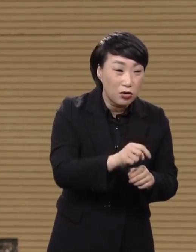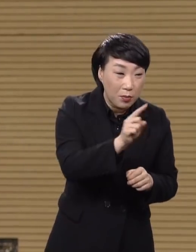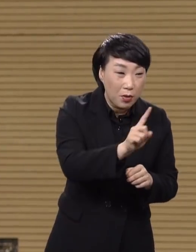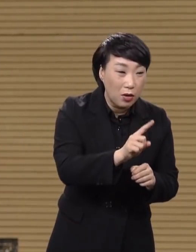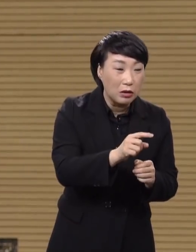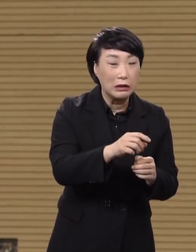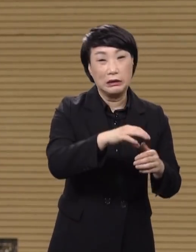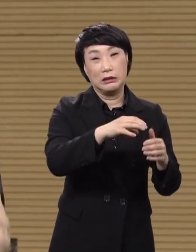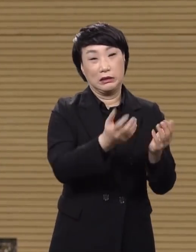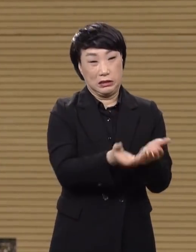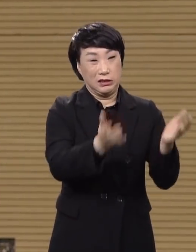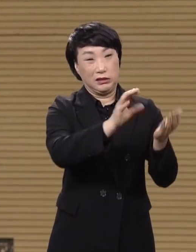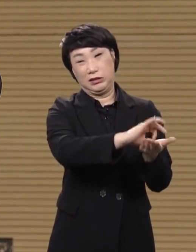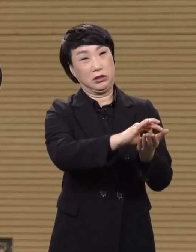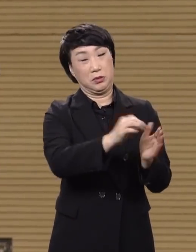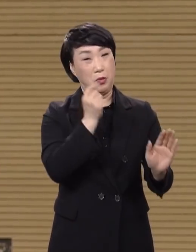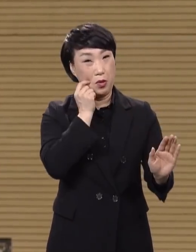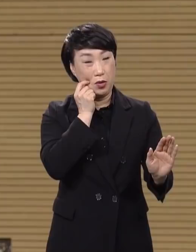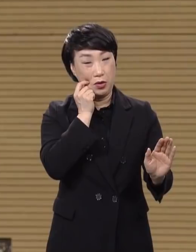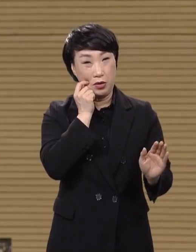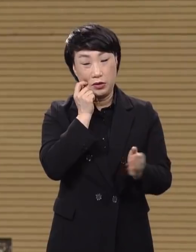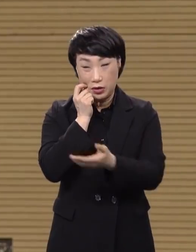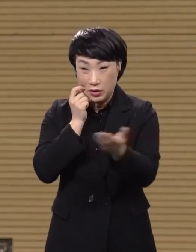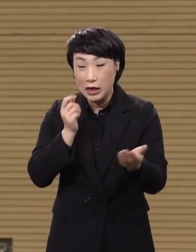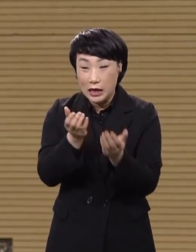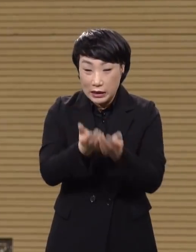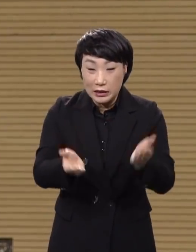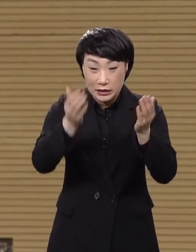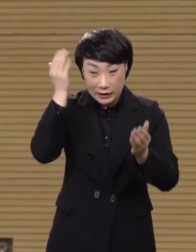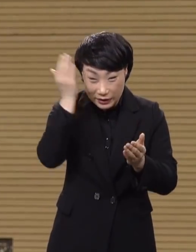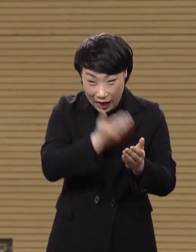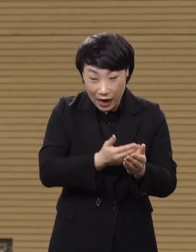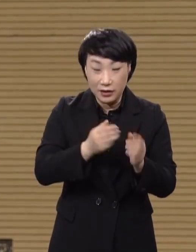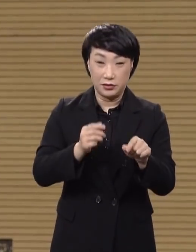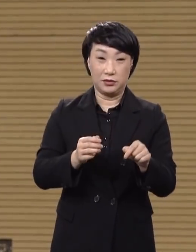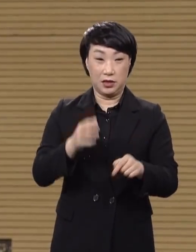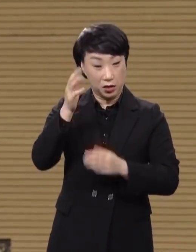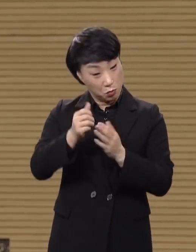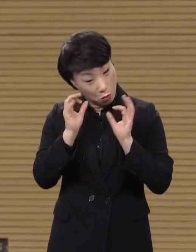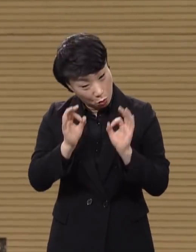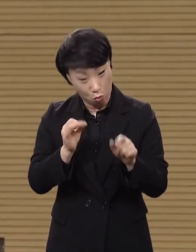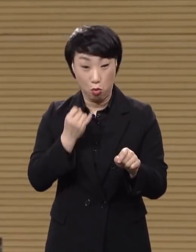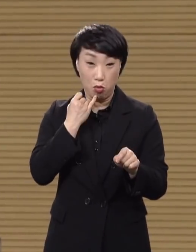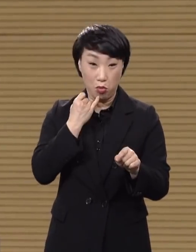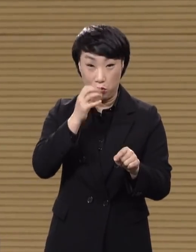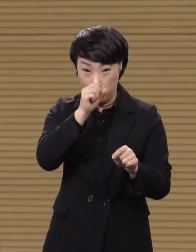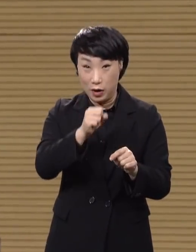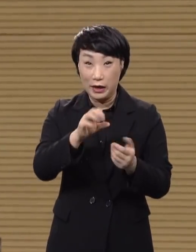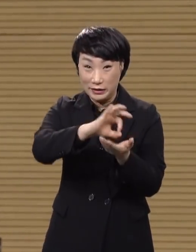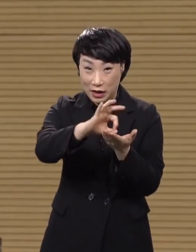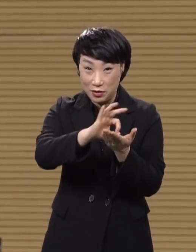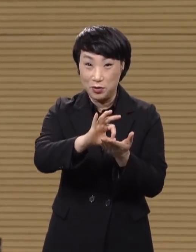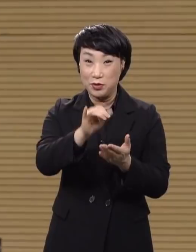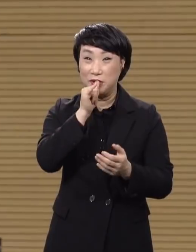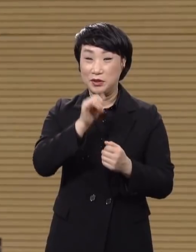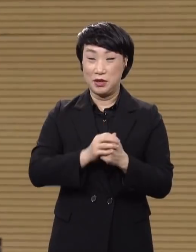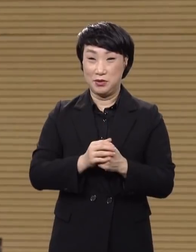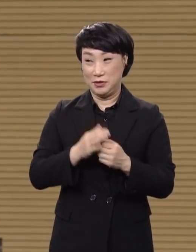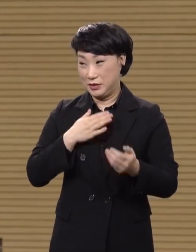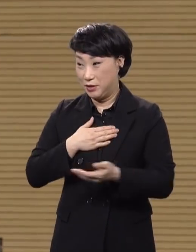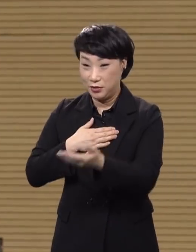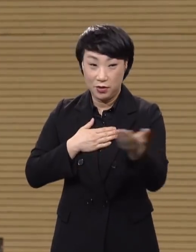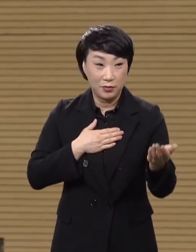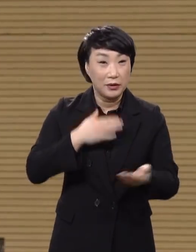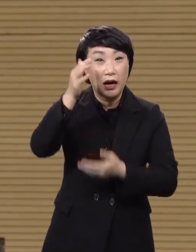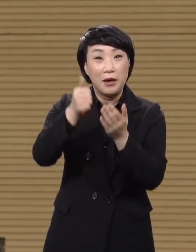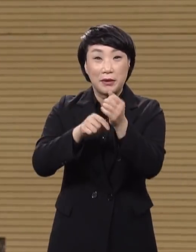쓸 수가 없어. 네가 그릇을 깨끗게 하면 내가 사용하게 될 거야. 우리 여러분들이